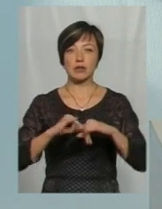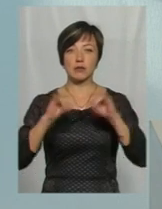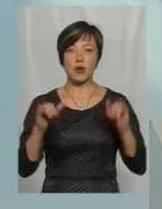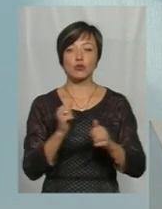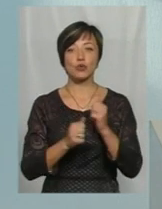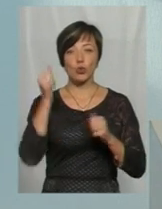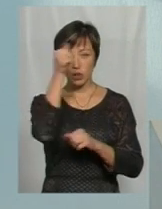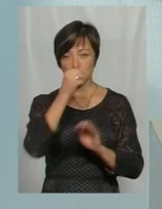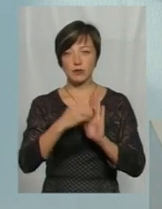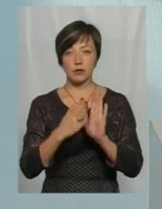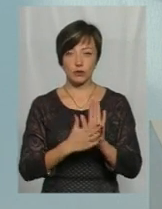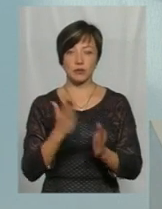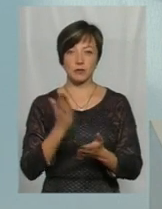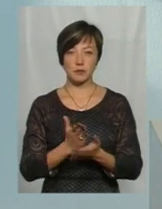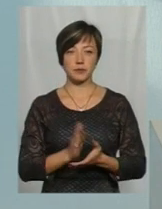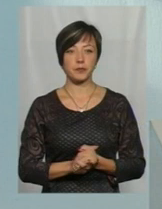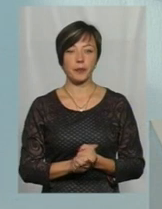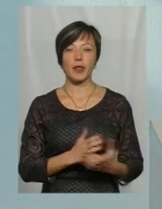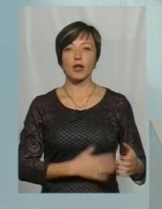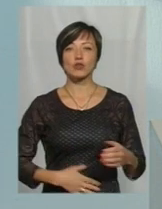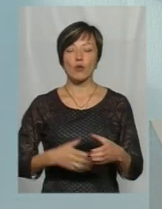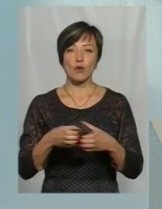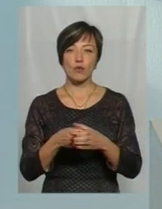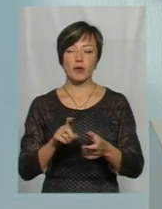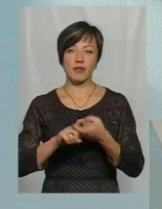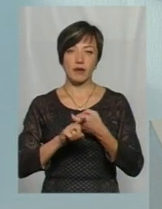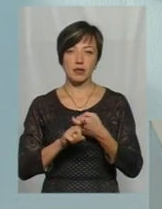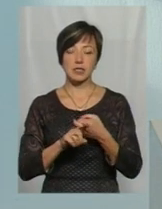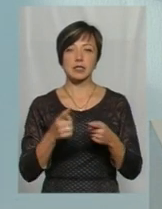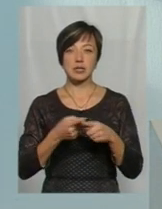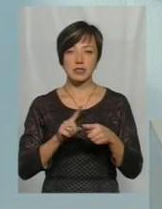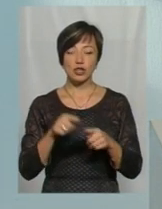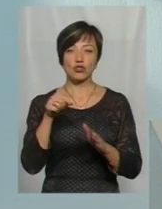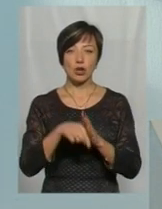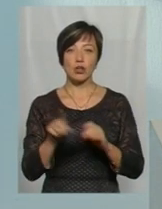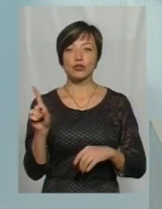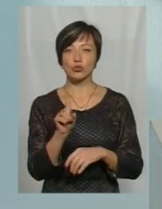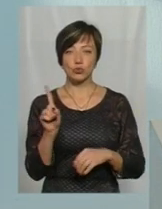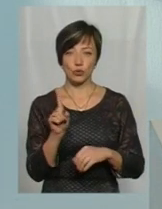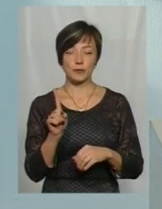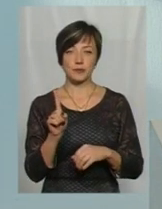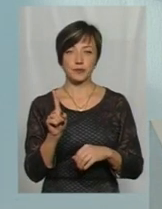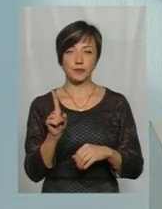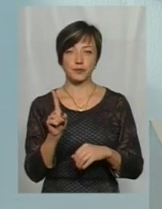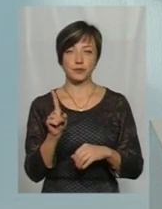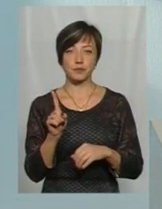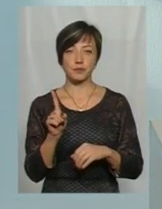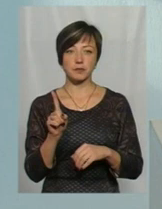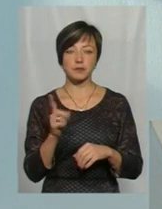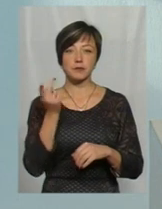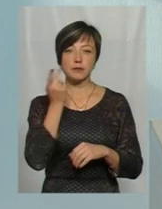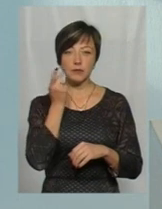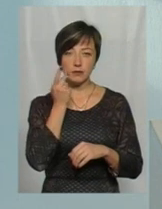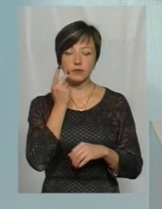спалахи щорічно ми реєструємо кишкової групи інфекцій. І це свідчить про те, що, як